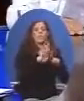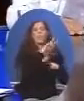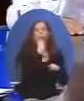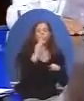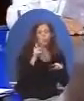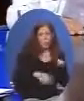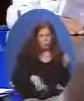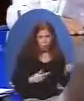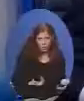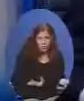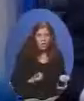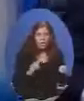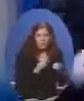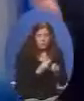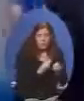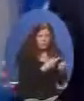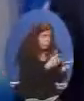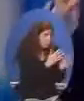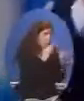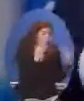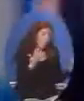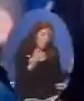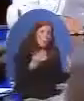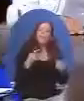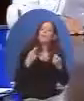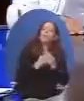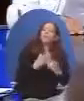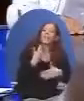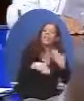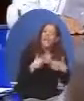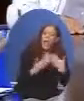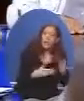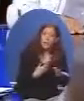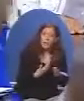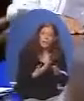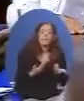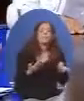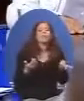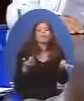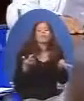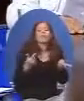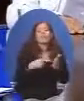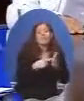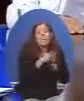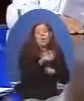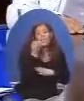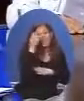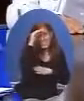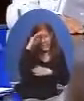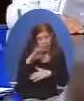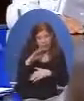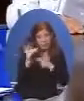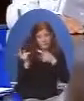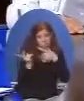בה טעויות. ברור, גם אין מערכת משפט שלא טועה בפסקי הדין, אבל מבחינת התהליך, אין רופא שלא טועה בדיאגנוזה, זה ברור. כדי להוציא ילד